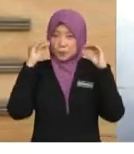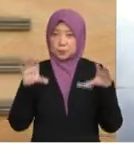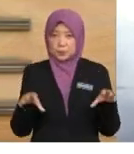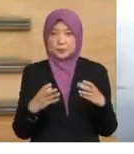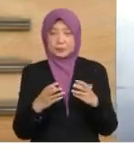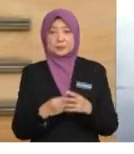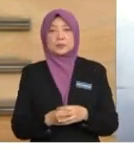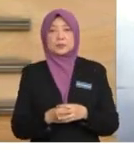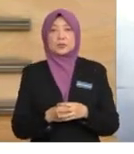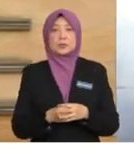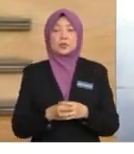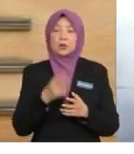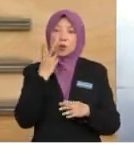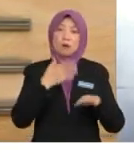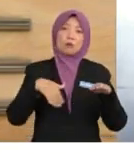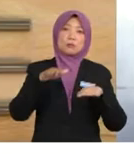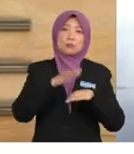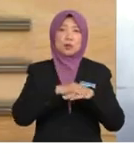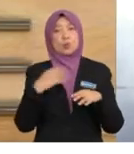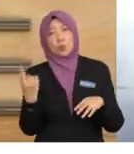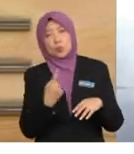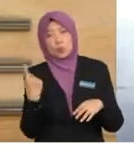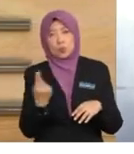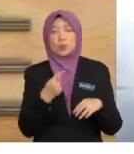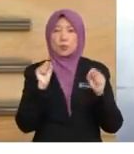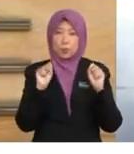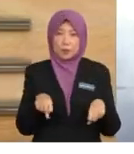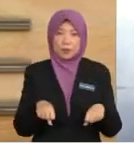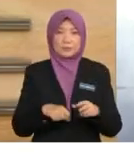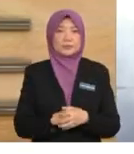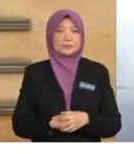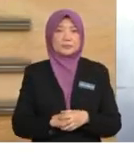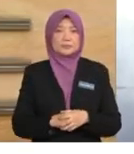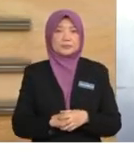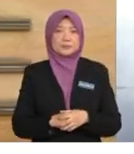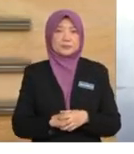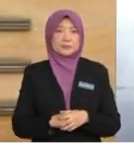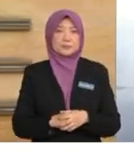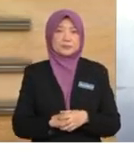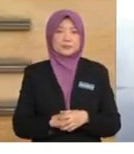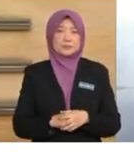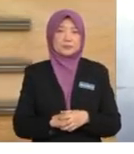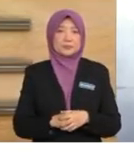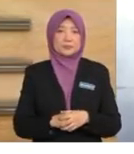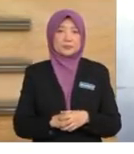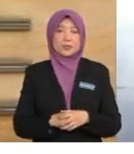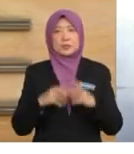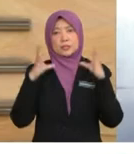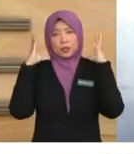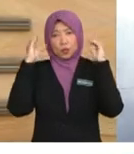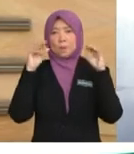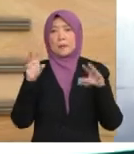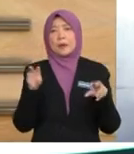Boleh, tarik ke atas pun boleh. Macam ni. Okey. Nampak? Cikgu pakaikan dia bajulah ni.